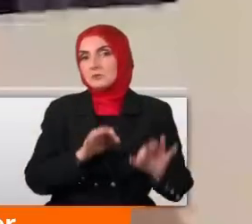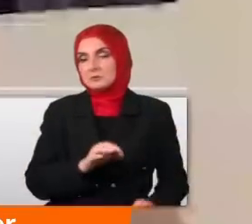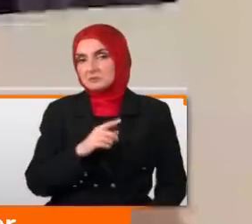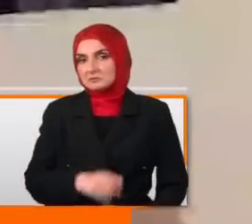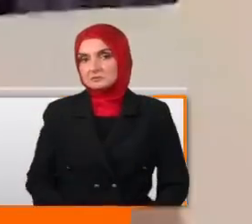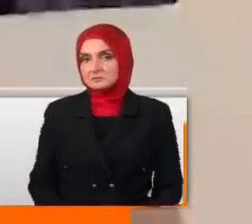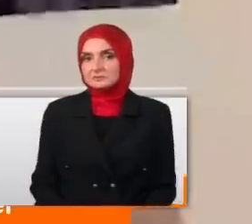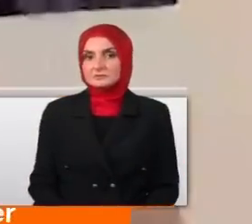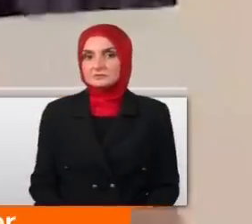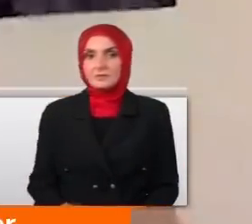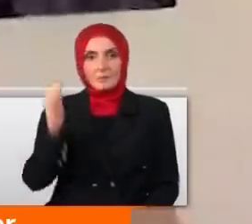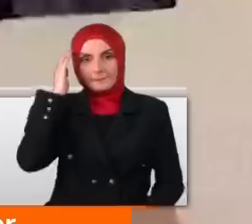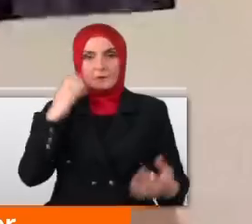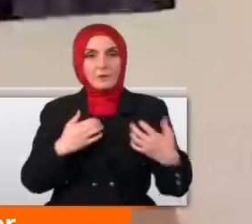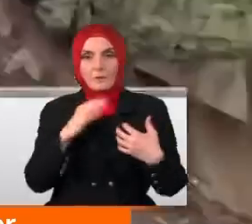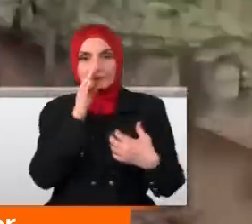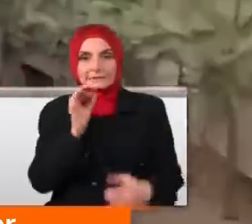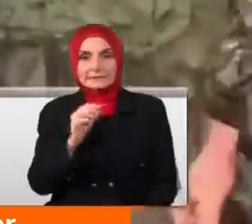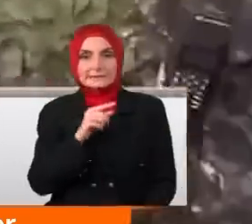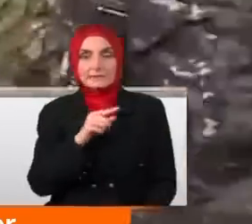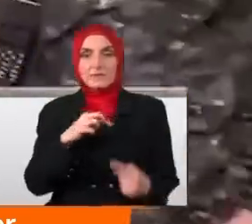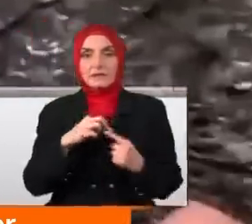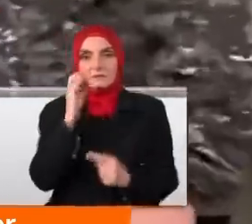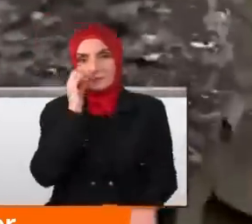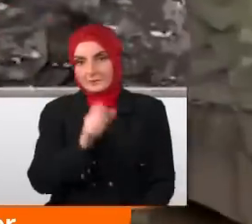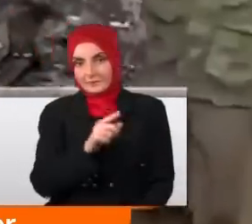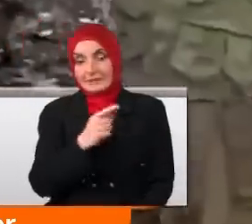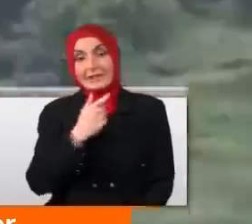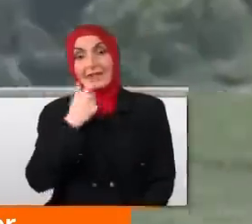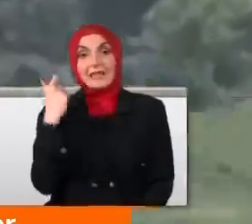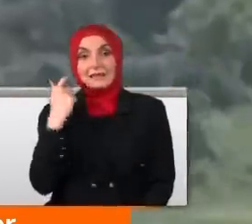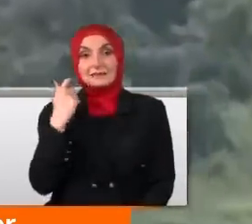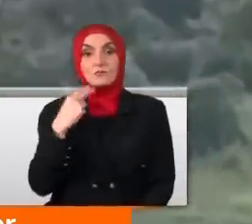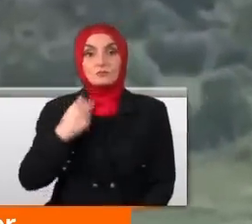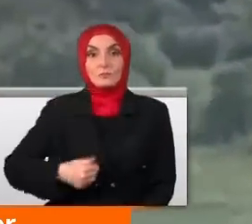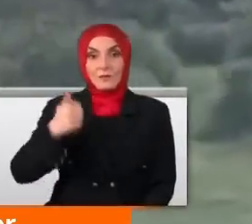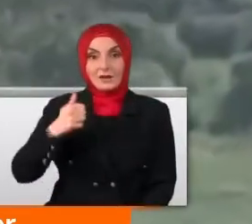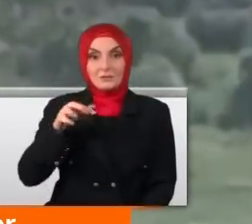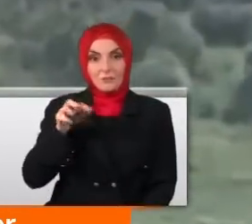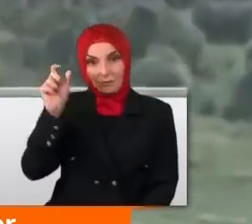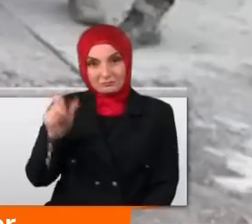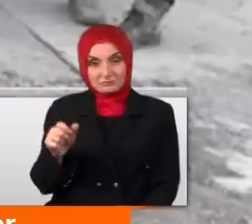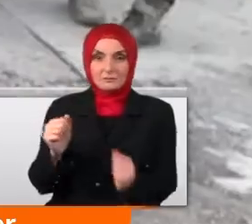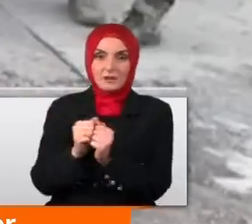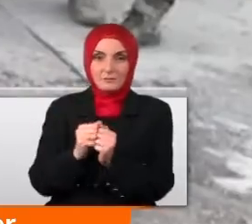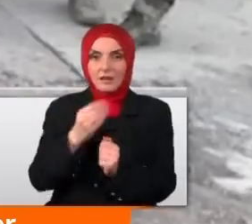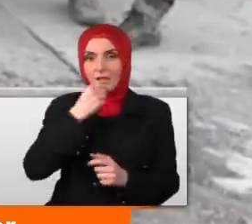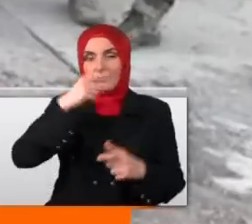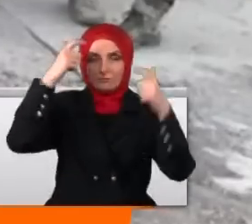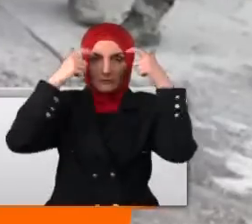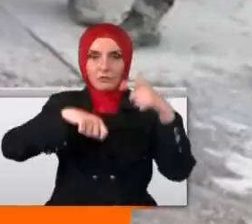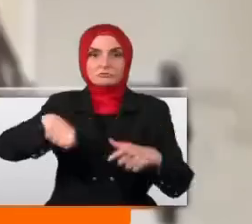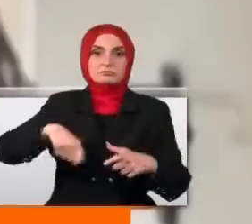vardı. Başrolün adı Yevgeni Prigojin. Bir zamanlar Putin'in aşçısıydı. Ukrayna Savaşı'nda parladı yıldızı. Wagner